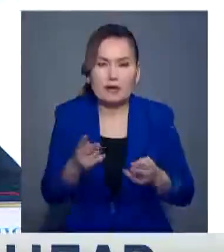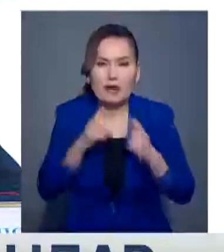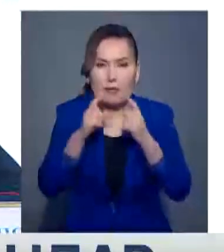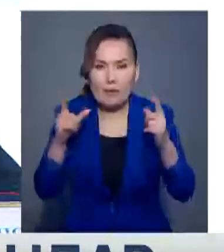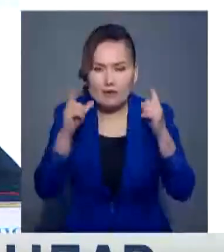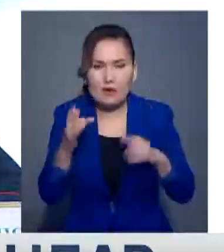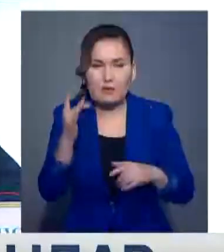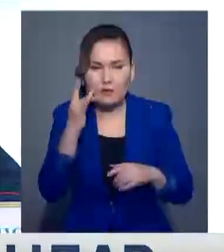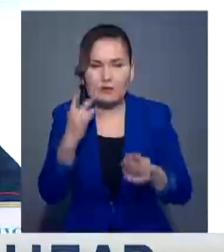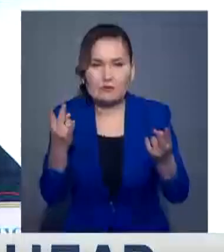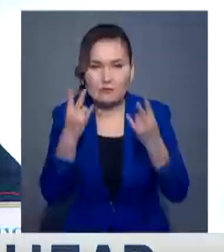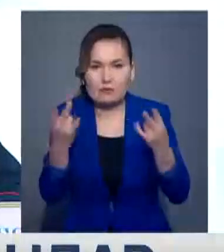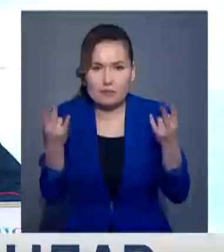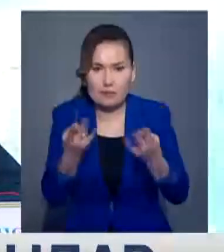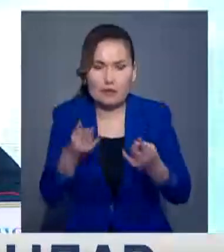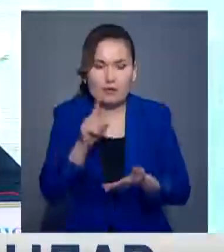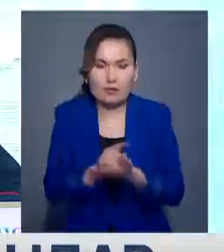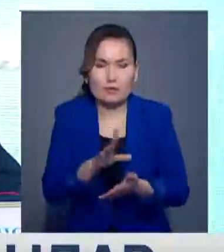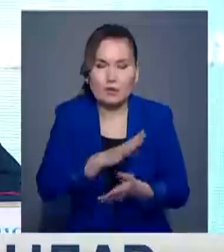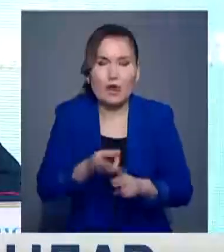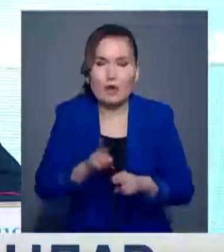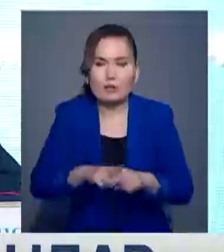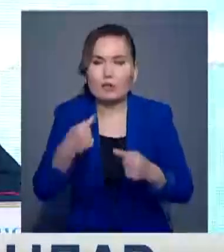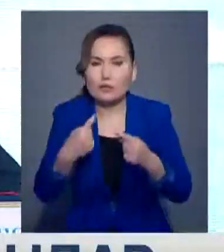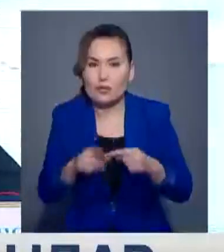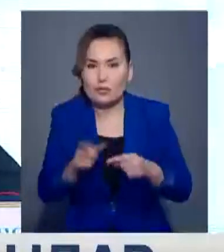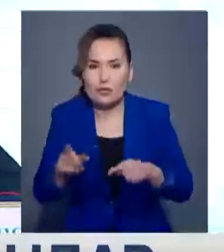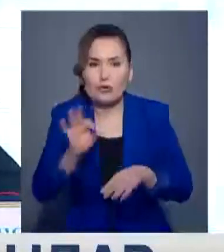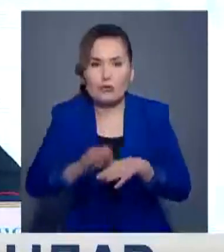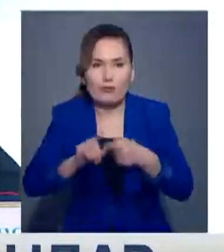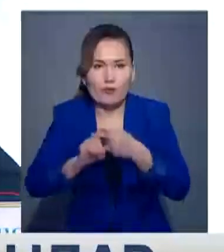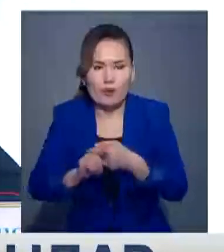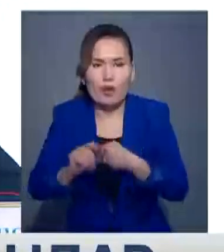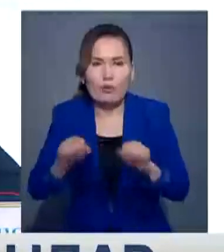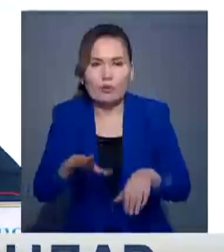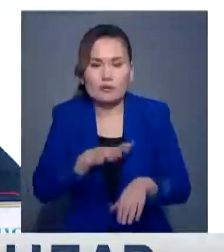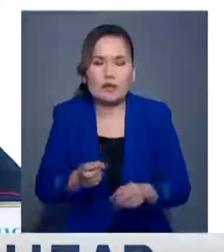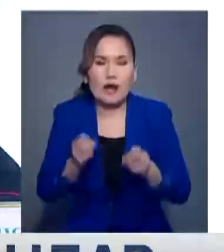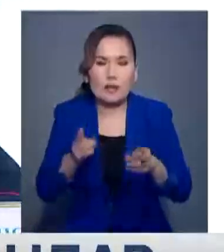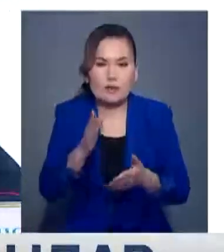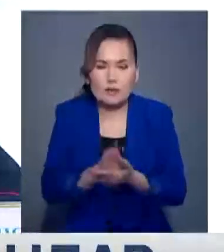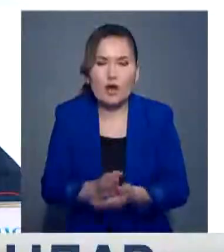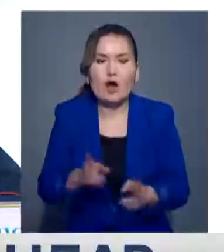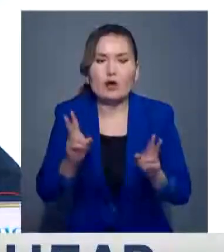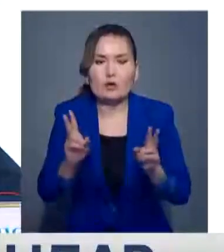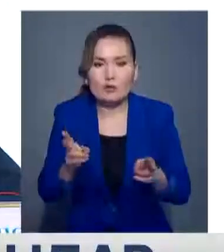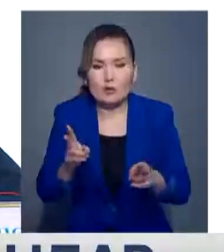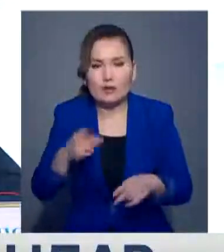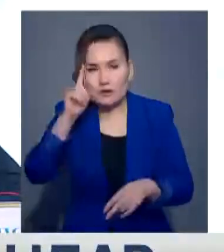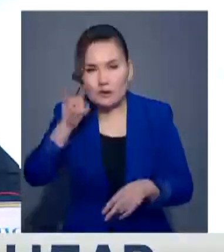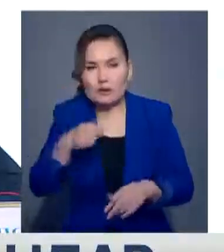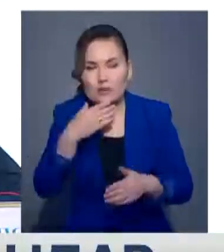немесе жұқтырып алуы мүмкін. Егер де адам ауырғанын біле тұра масканы